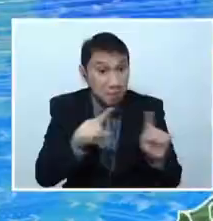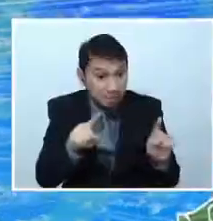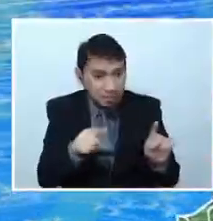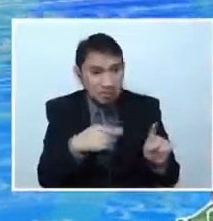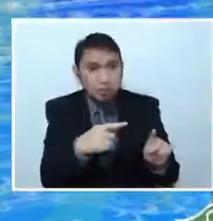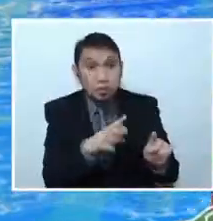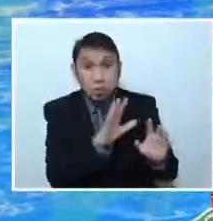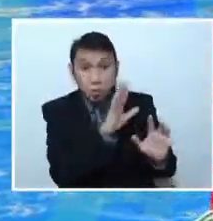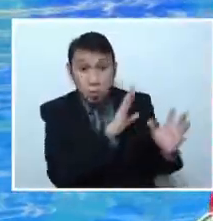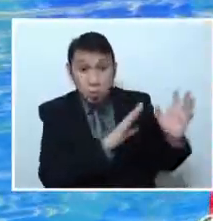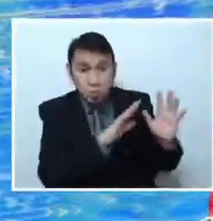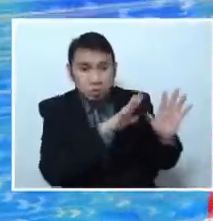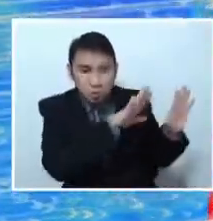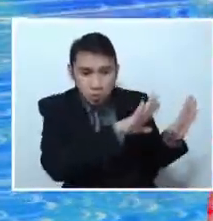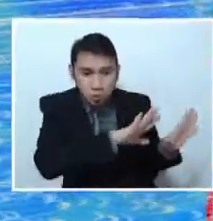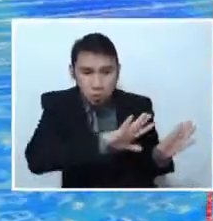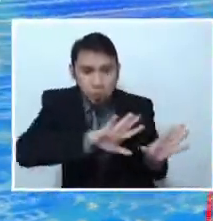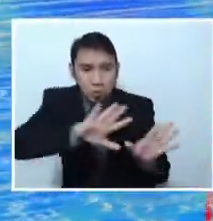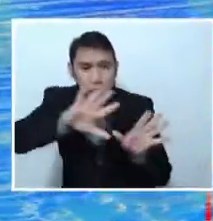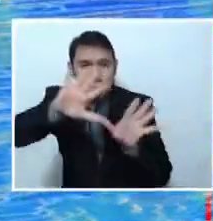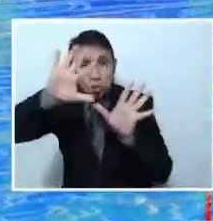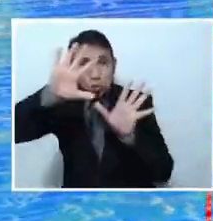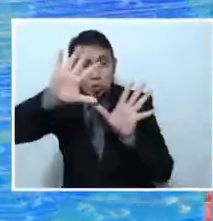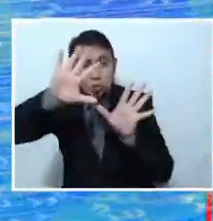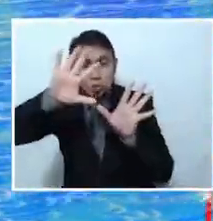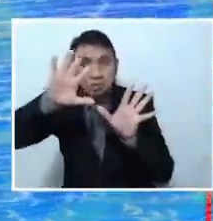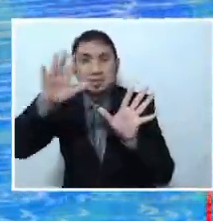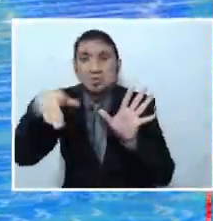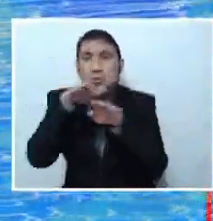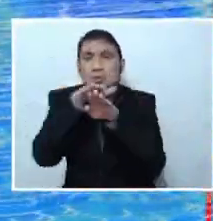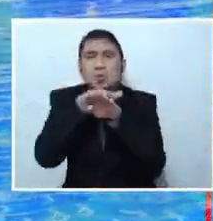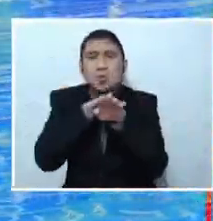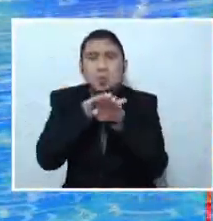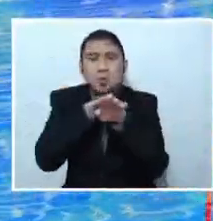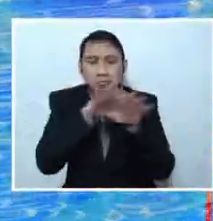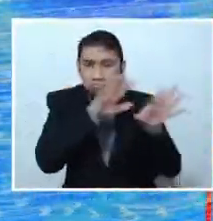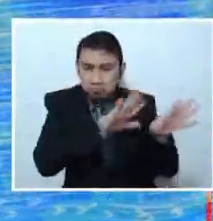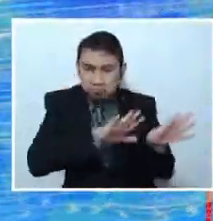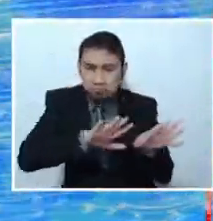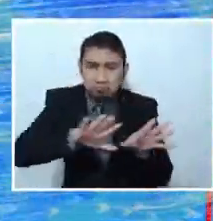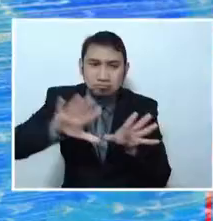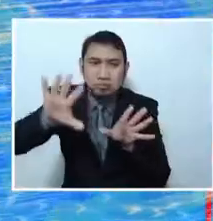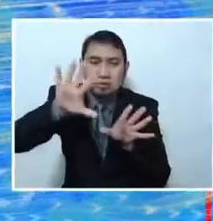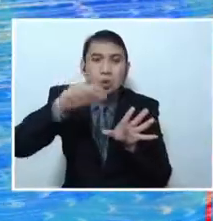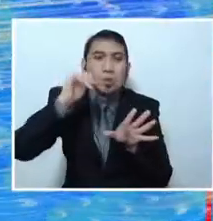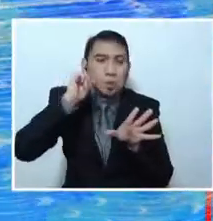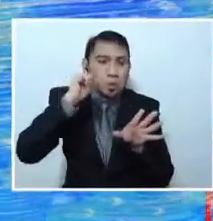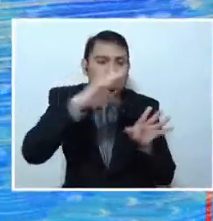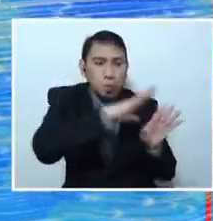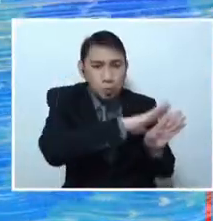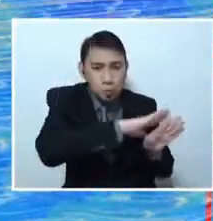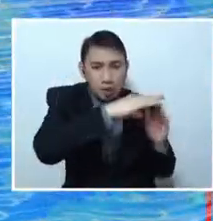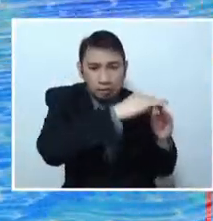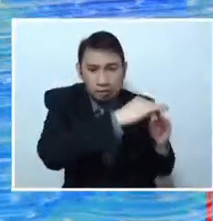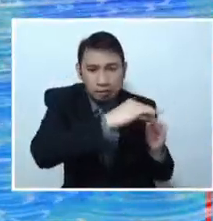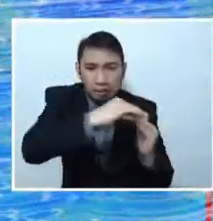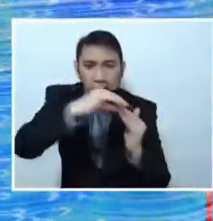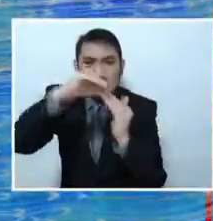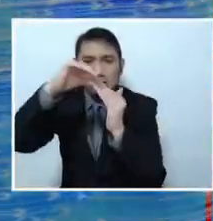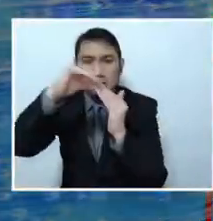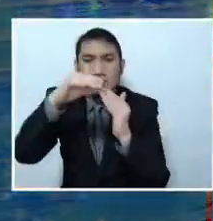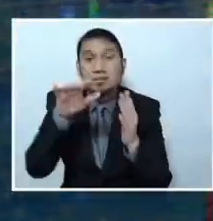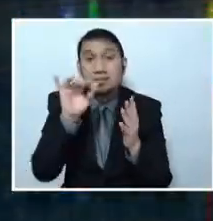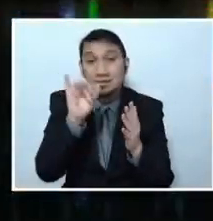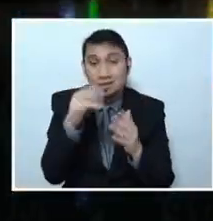sa weekend. Napakabagal kasi ng pagkilos ng bagyo kaya ilang araw na itong hinahatak ang habagat sa Luzon. Base